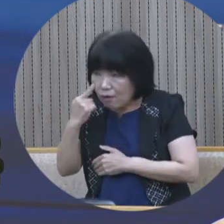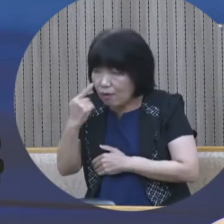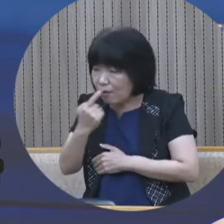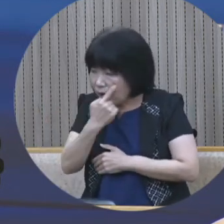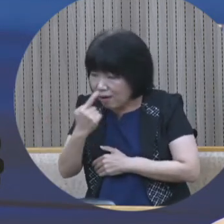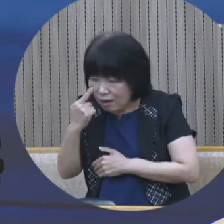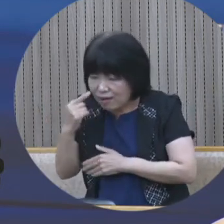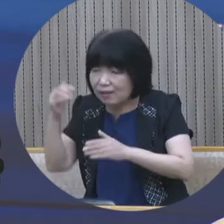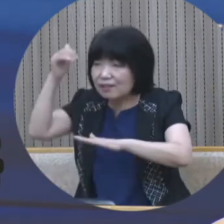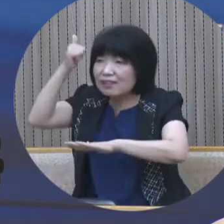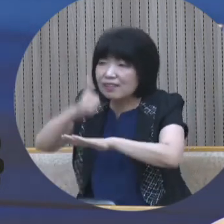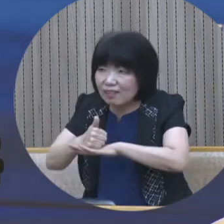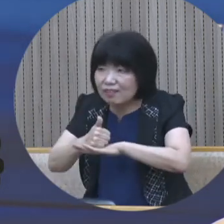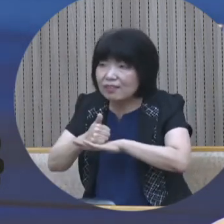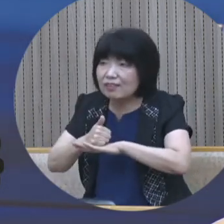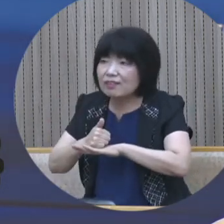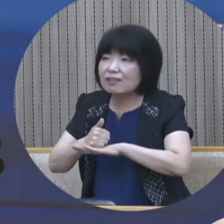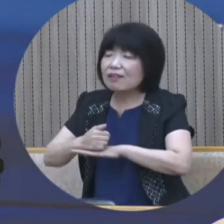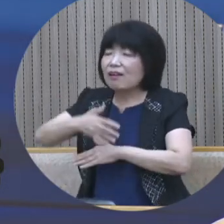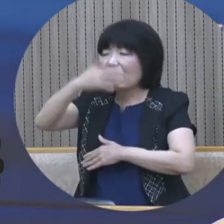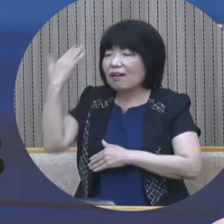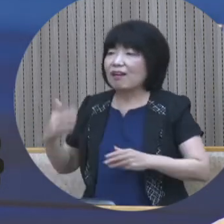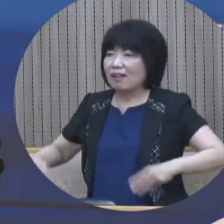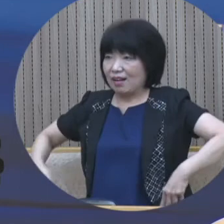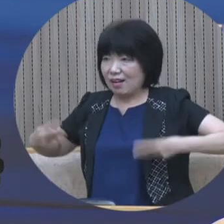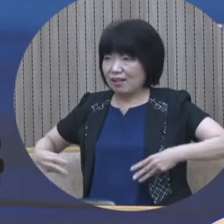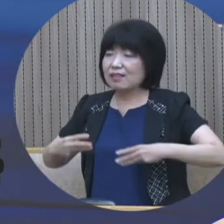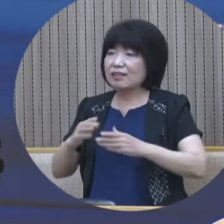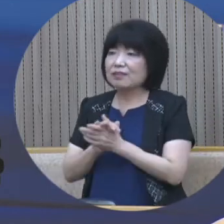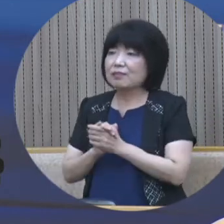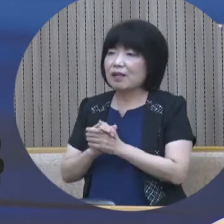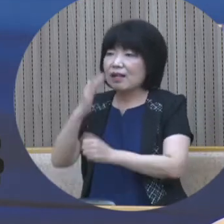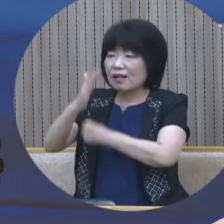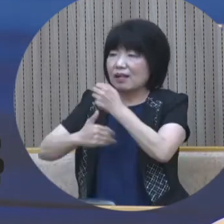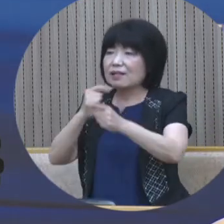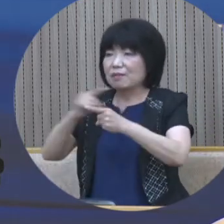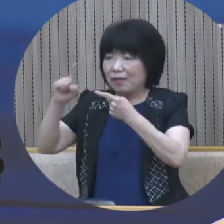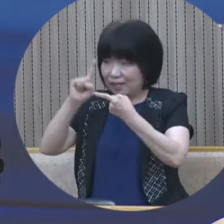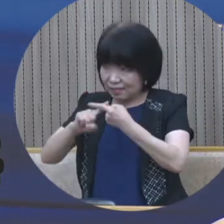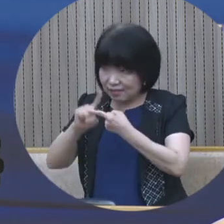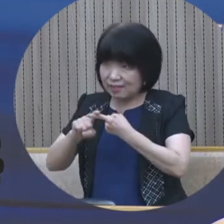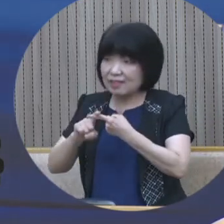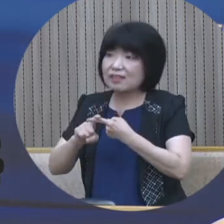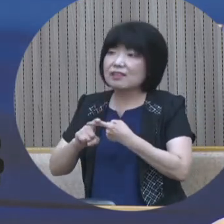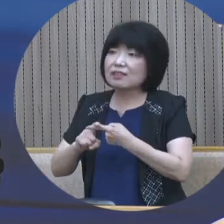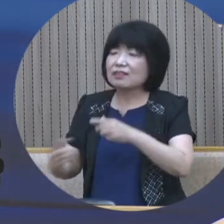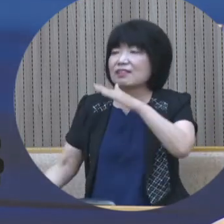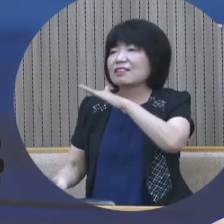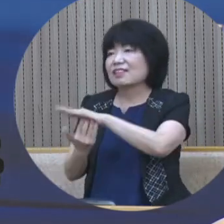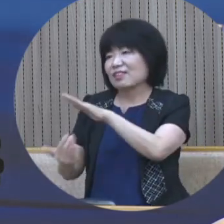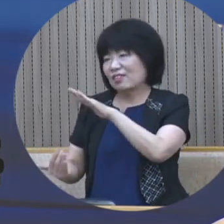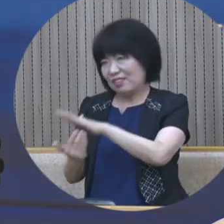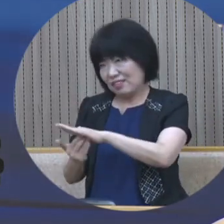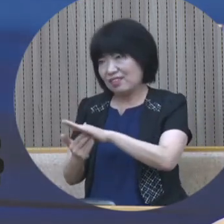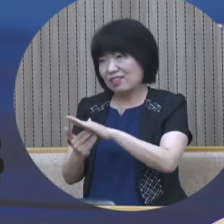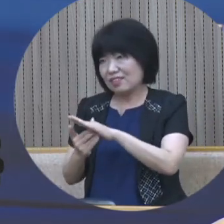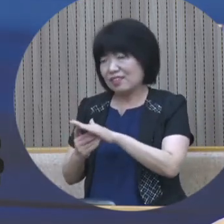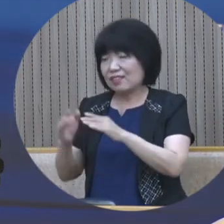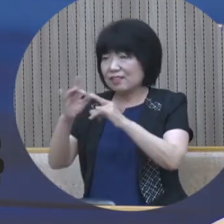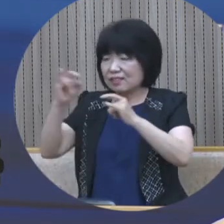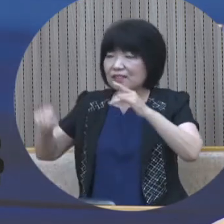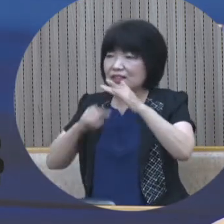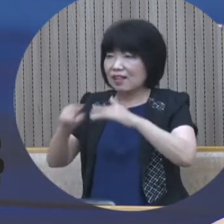해본 결과 비로소 엘리사 선지자가 전한 하나님의 말씀대로 다 이루어졌음을 성 안에